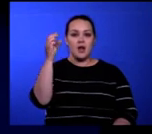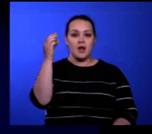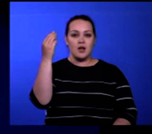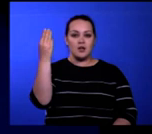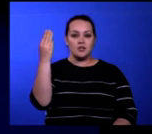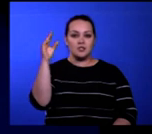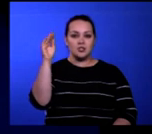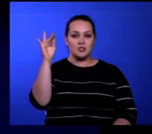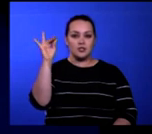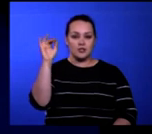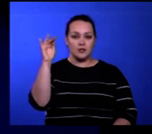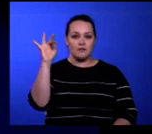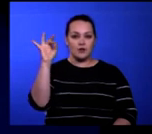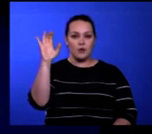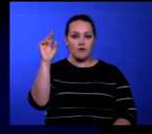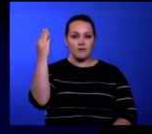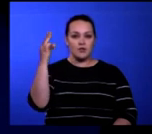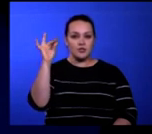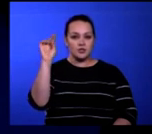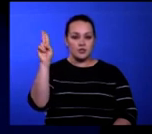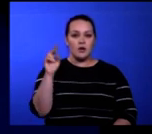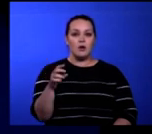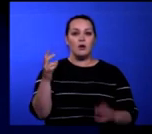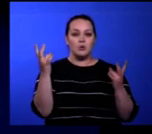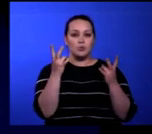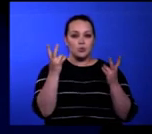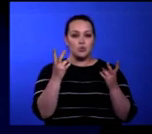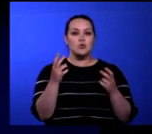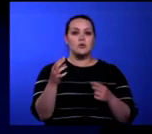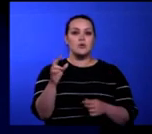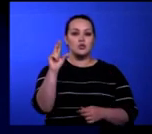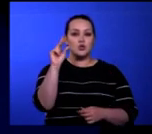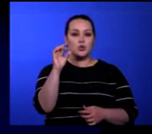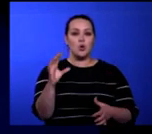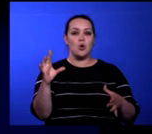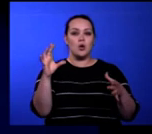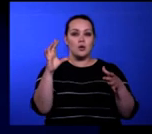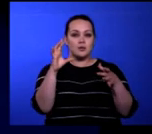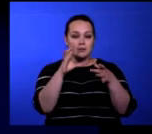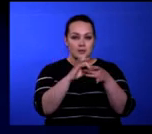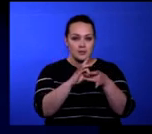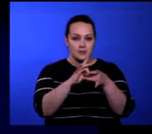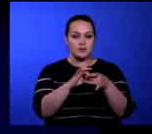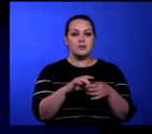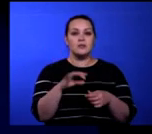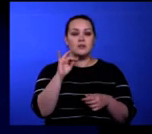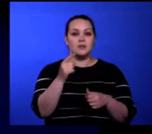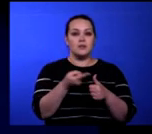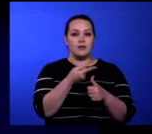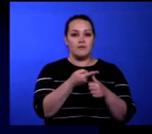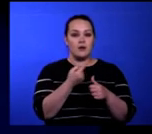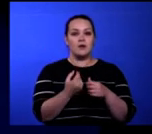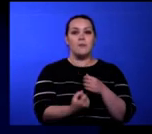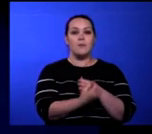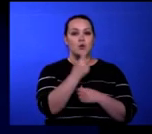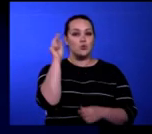Соедините, пожалуйста, нужные числа с нужными буквами и получите название нашего урока. У